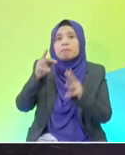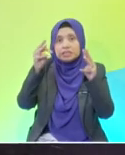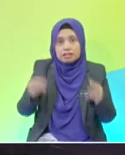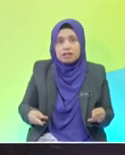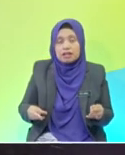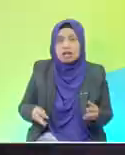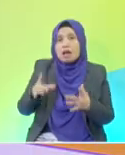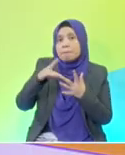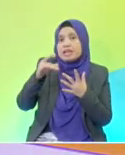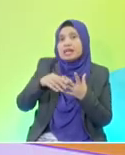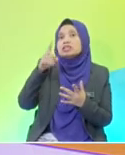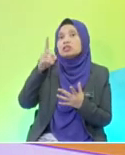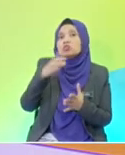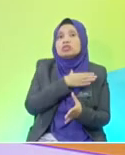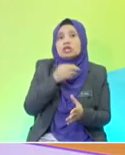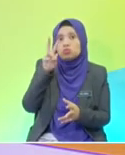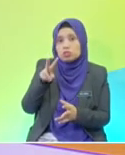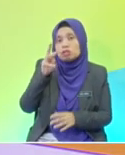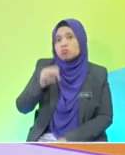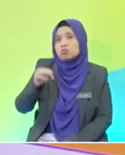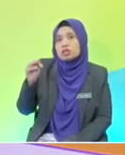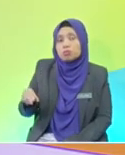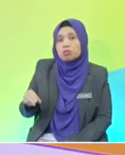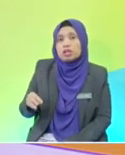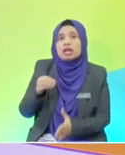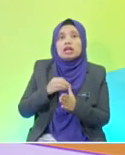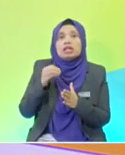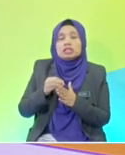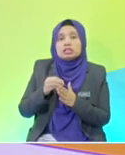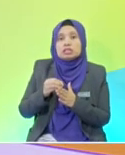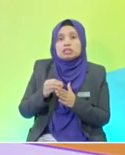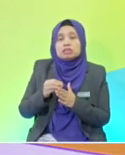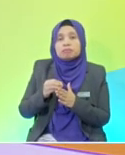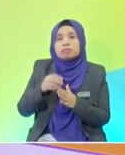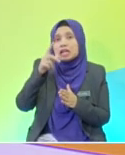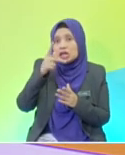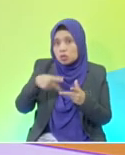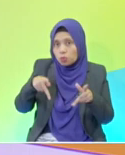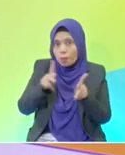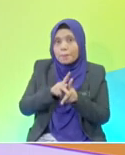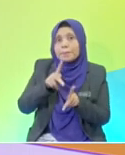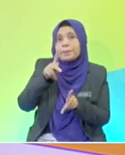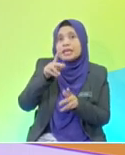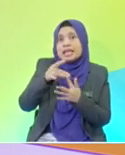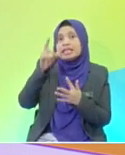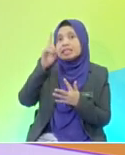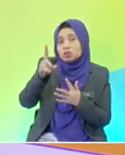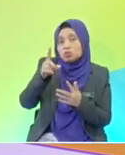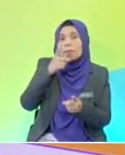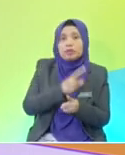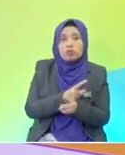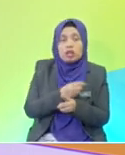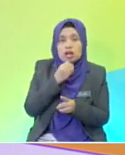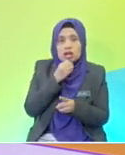pilihan kedua murid-murid ataupun calon belum memilih sama ada pernyataan satu betul atau salah